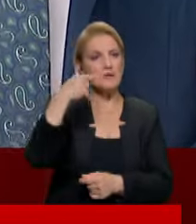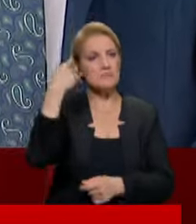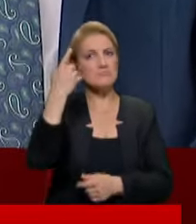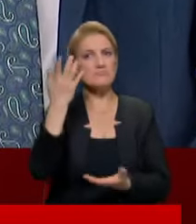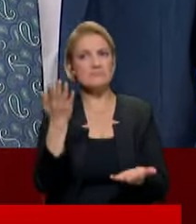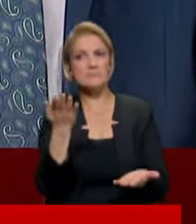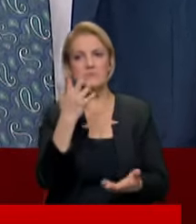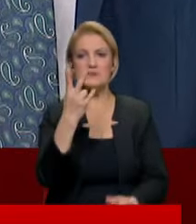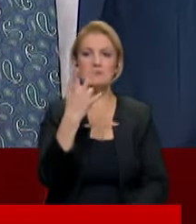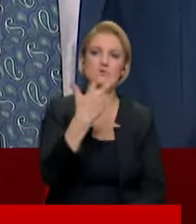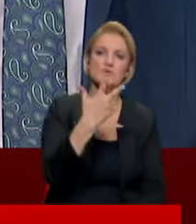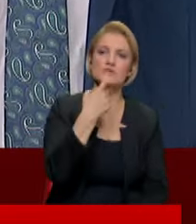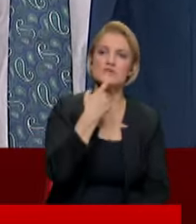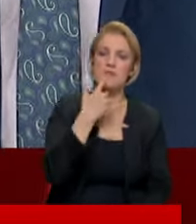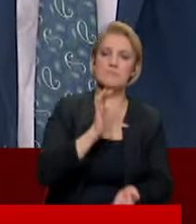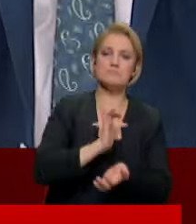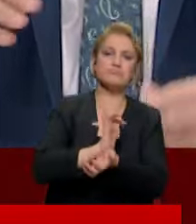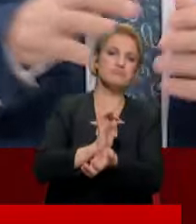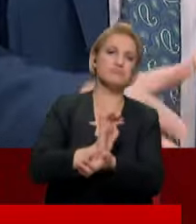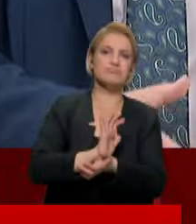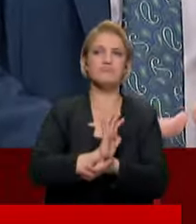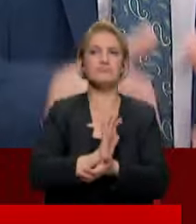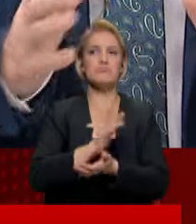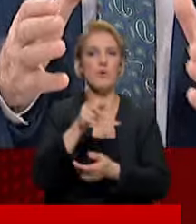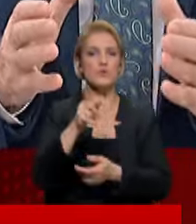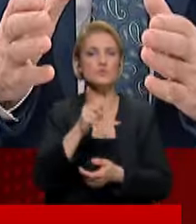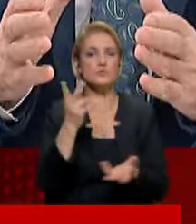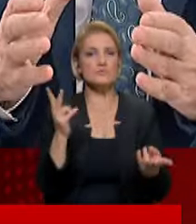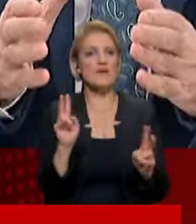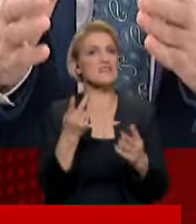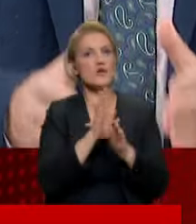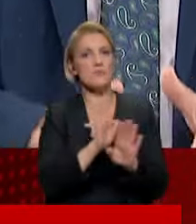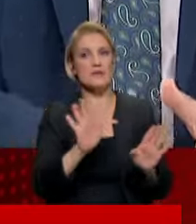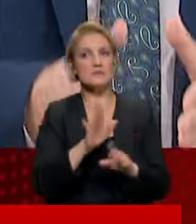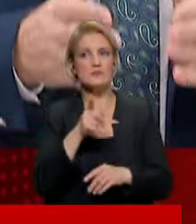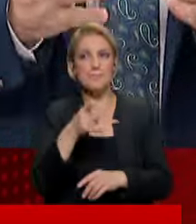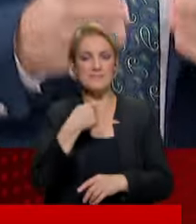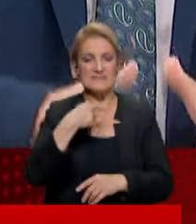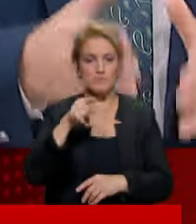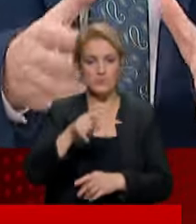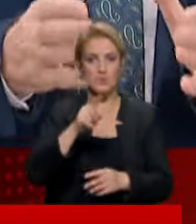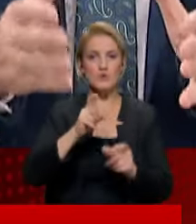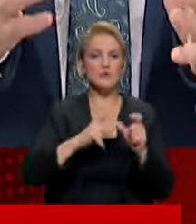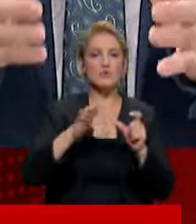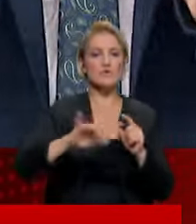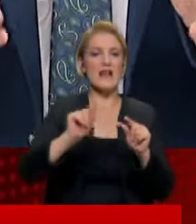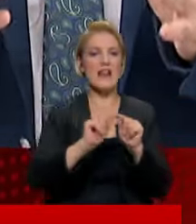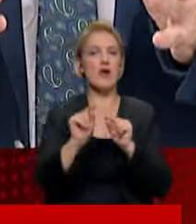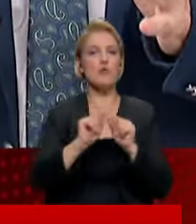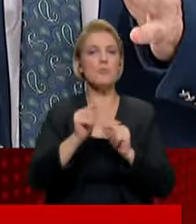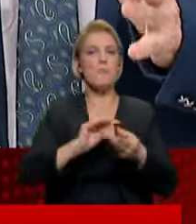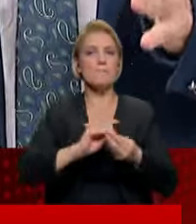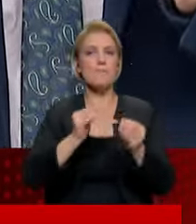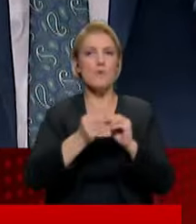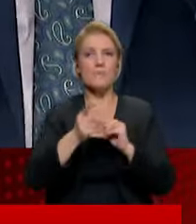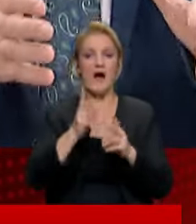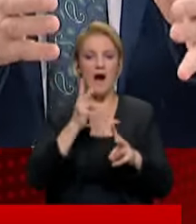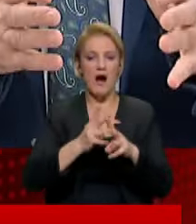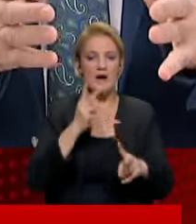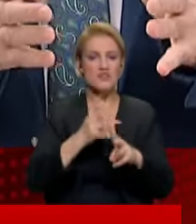3 3 yıl 5 yıl cezaevinde kalması onu caydırmak Dolayısıyla bizim bu sosyal ekonomik sorunlarla